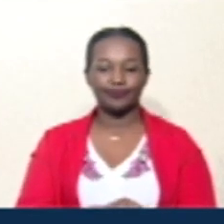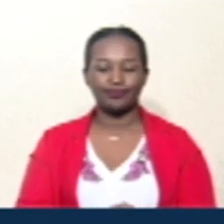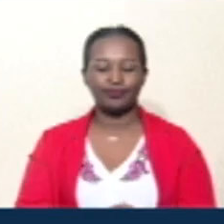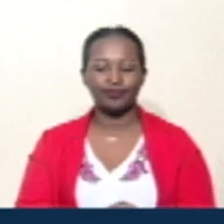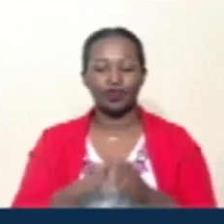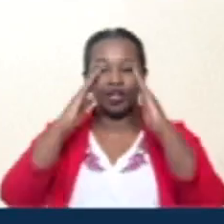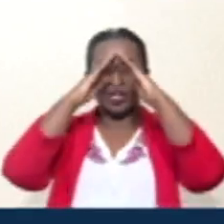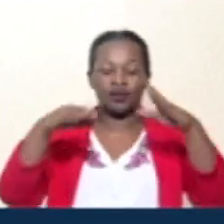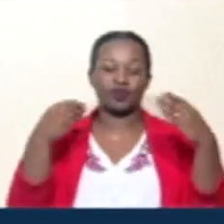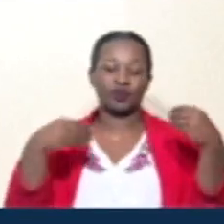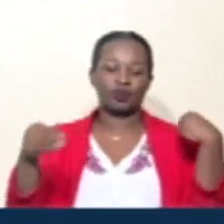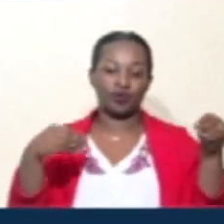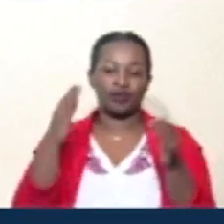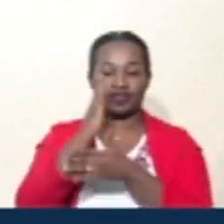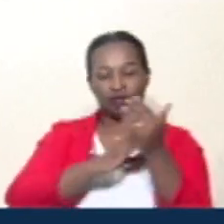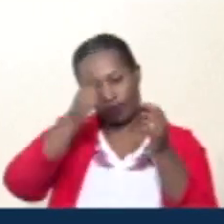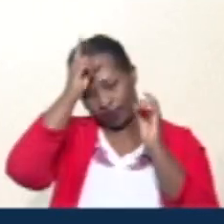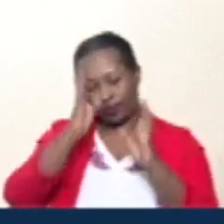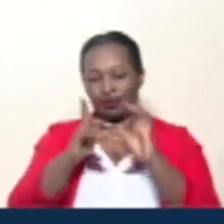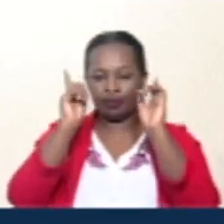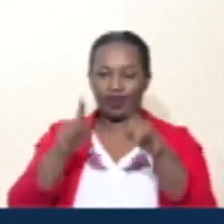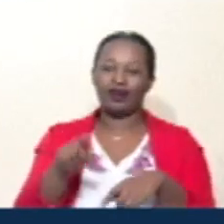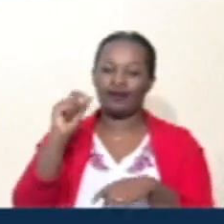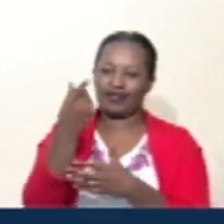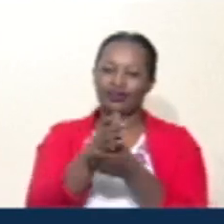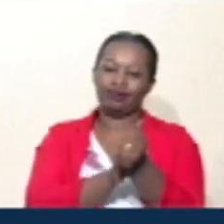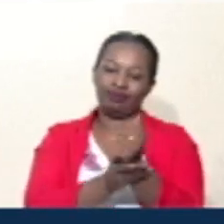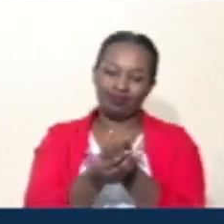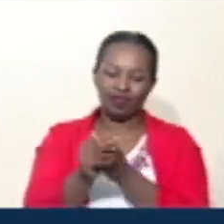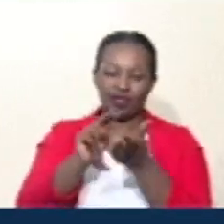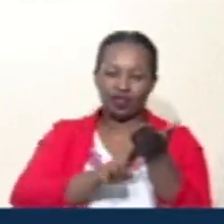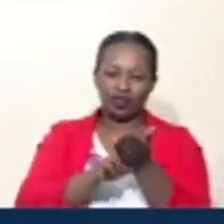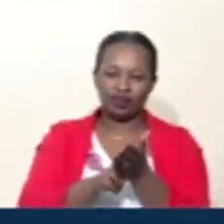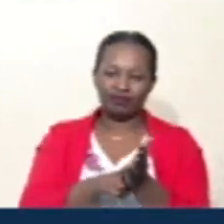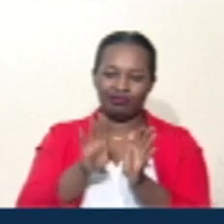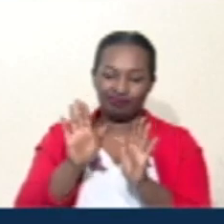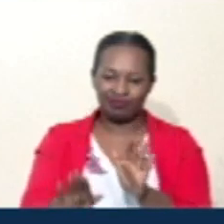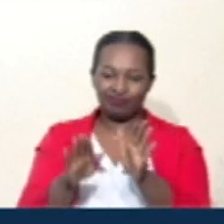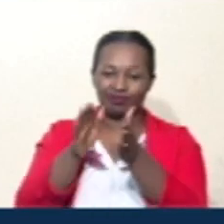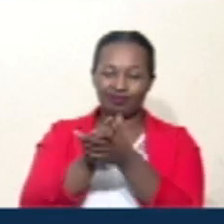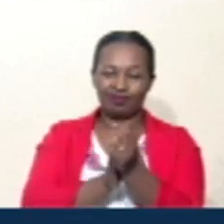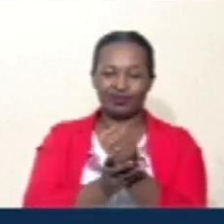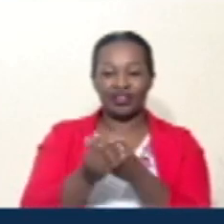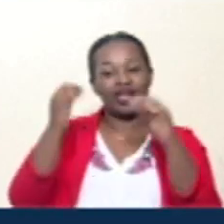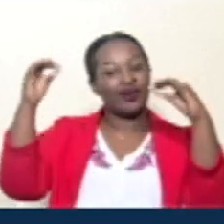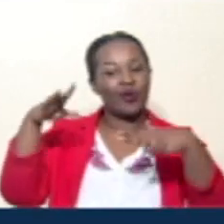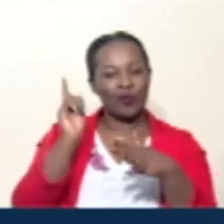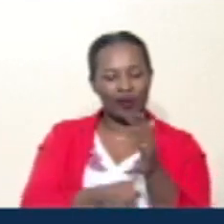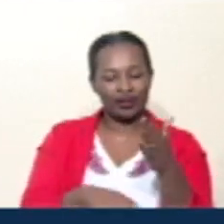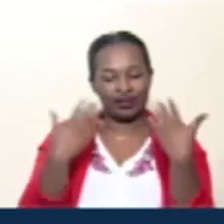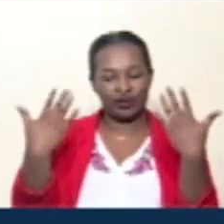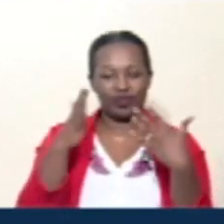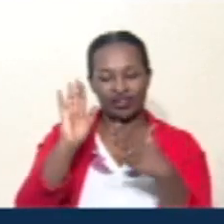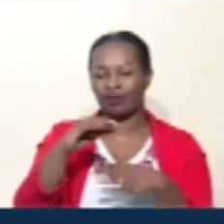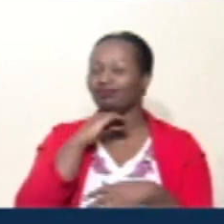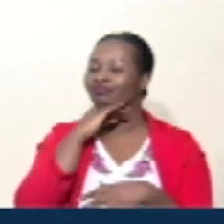Ku nzu z'ubucuruzi bamwe mu baturage barahagera bakabanza gukaraba intoki bakoresheje kandagira ukarabe. Ikigaragara ni uko intoki zabo